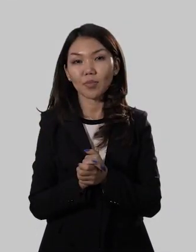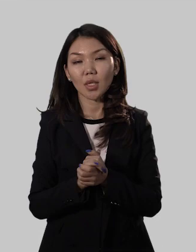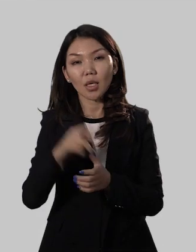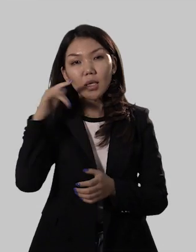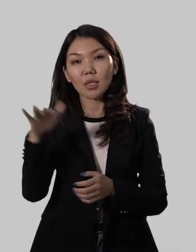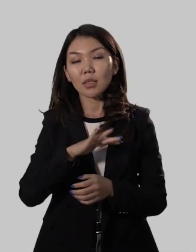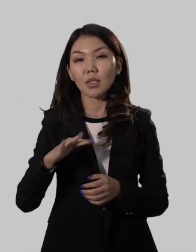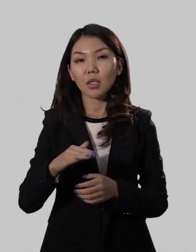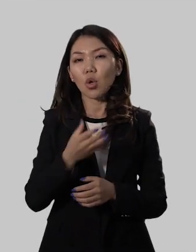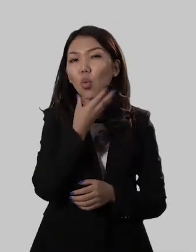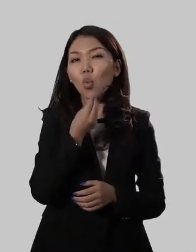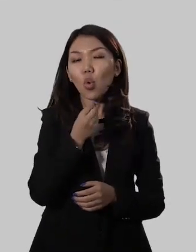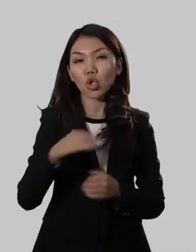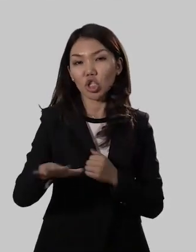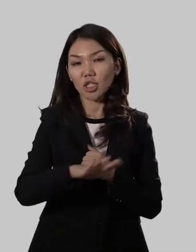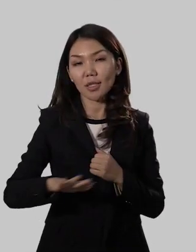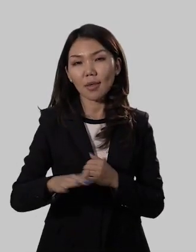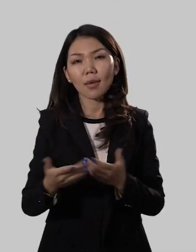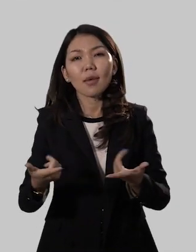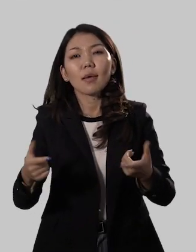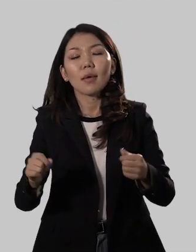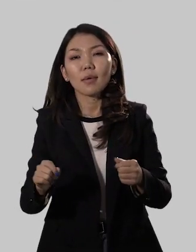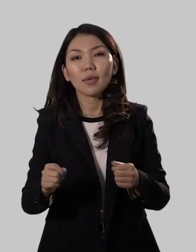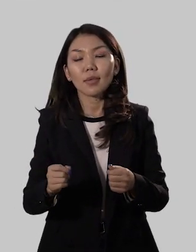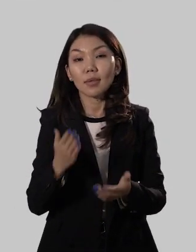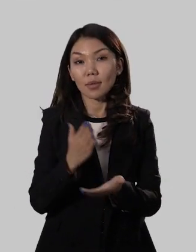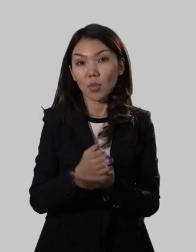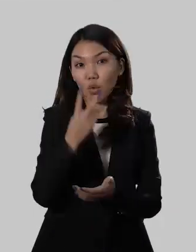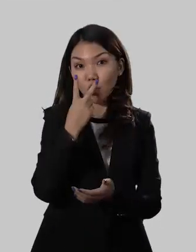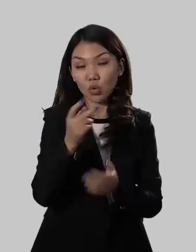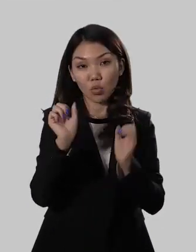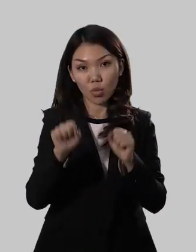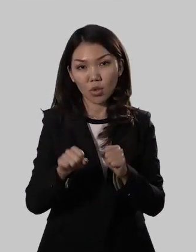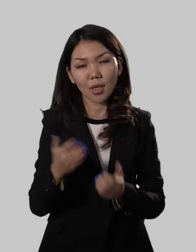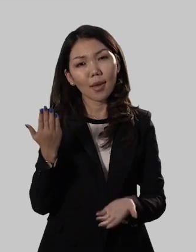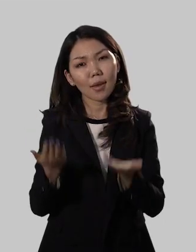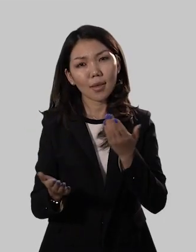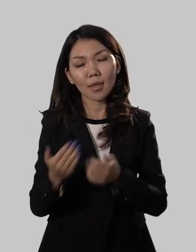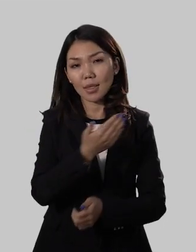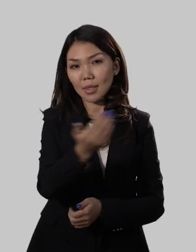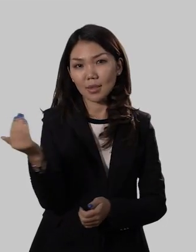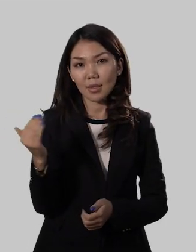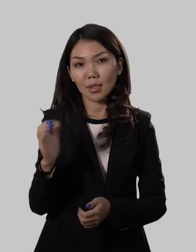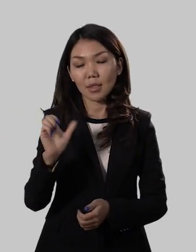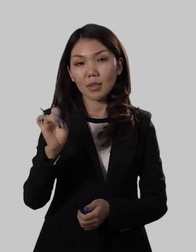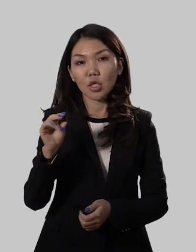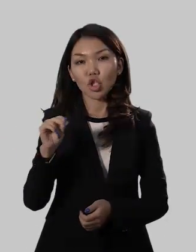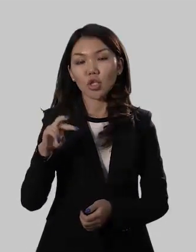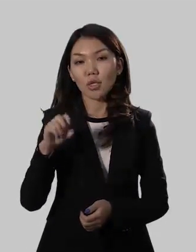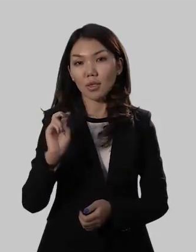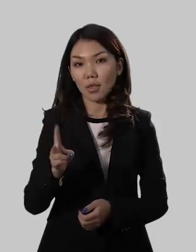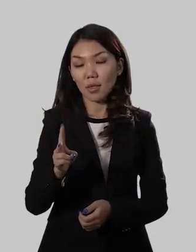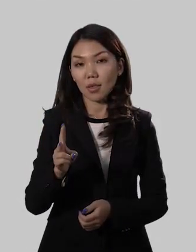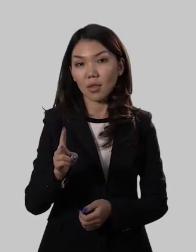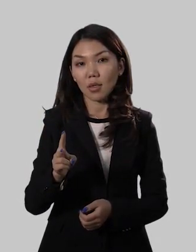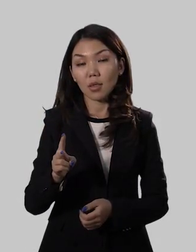Кыргызстандагы кооз жерлердин кайсыл жерде жайгашканын көрсөк болот. Эгерде силер Сарычелек